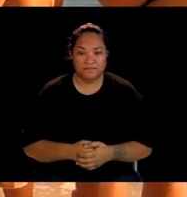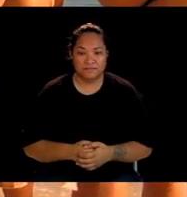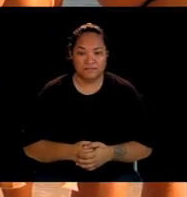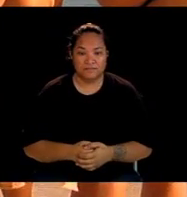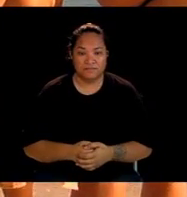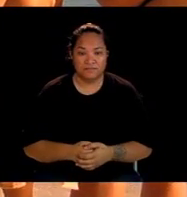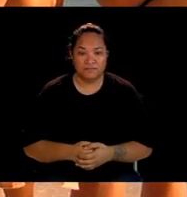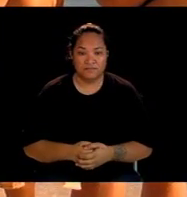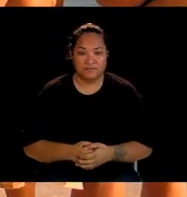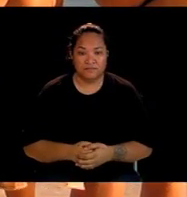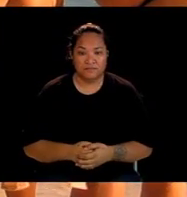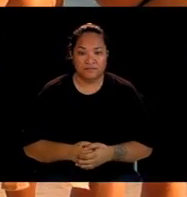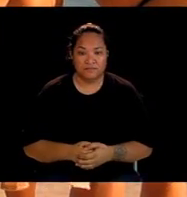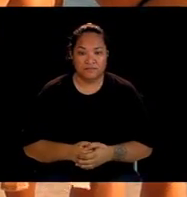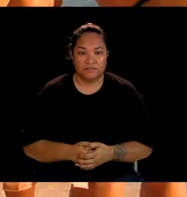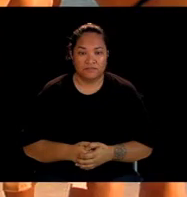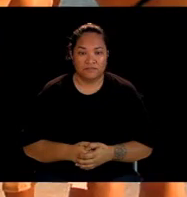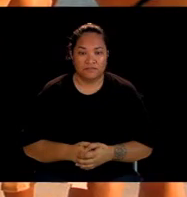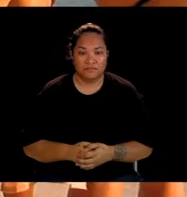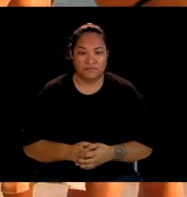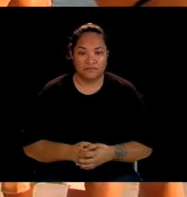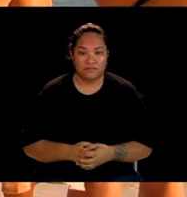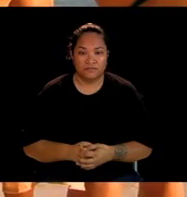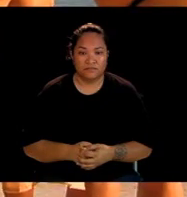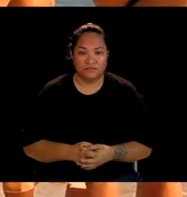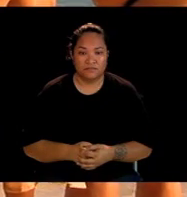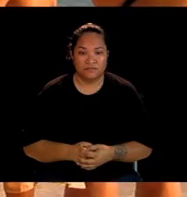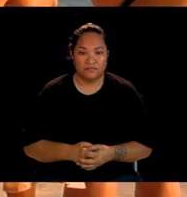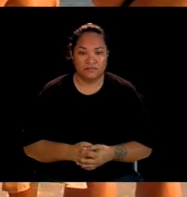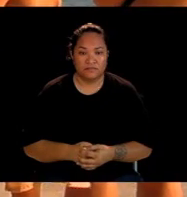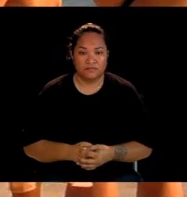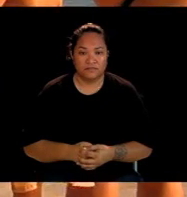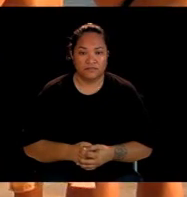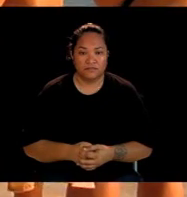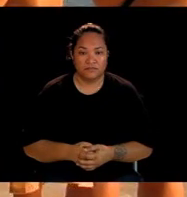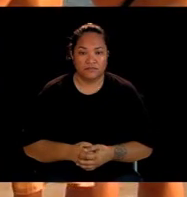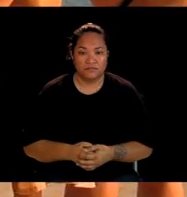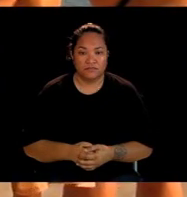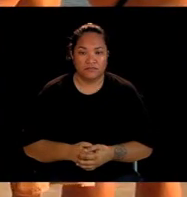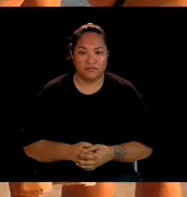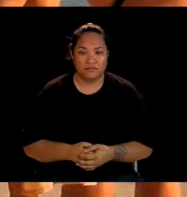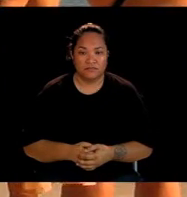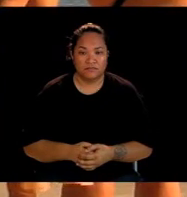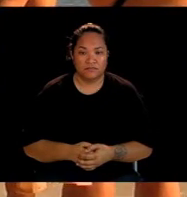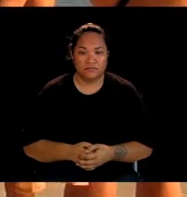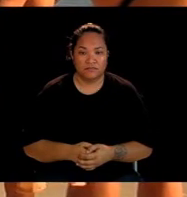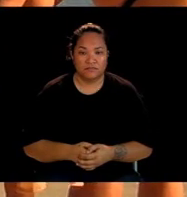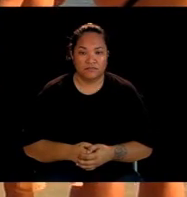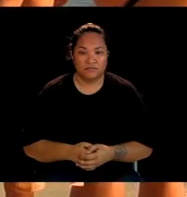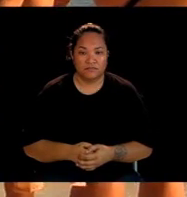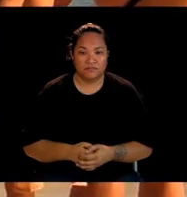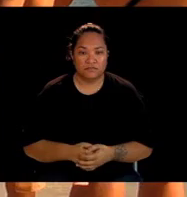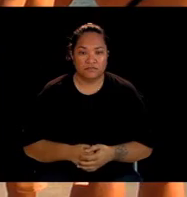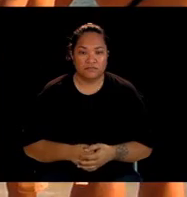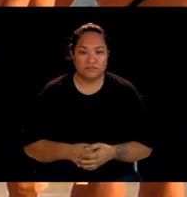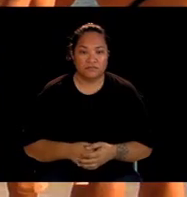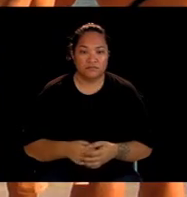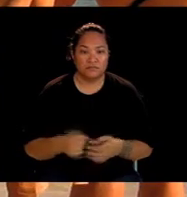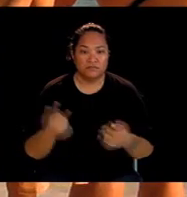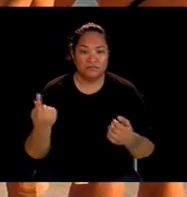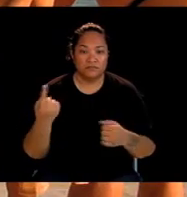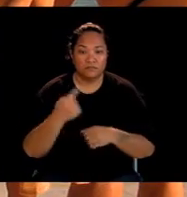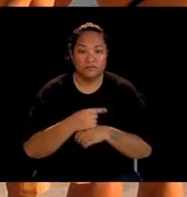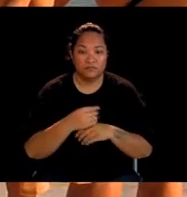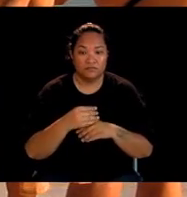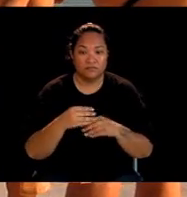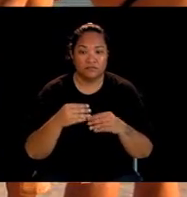niha. Zan Fino Håya. Gwagwaha pagu kinalamtin zan inadahi, gi itiningo ini